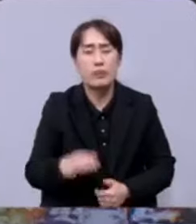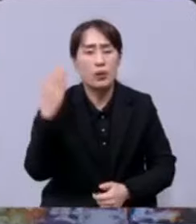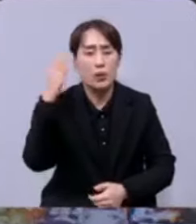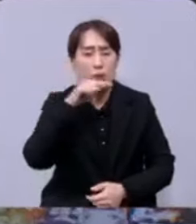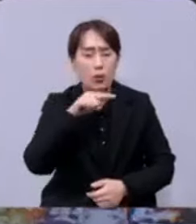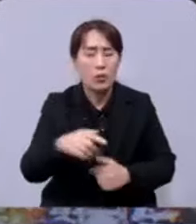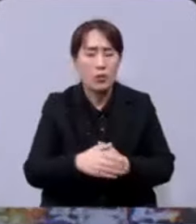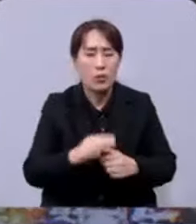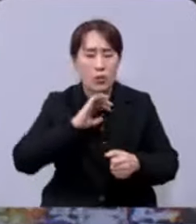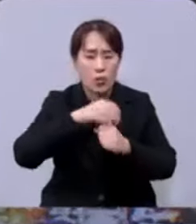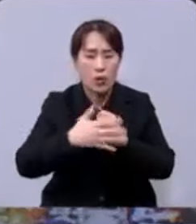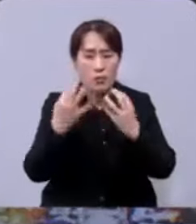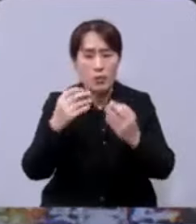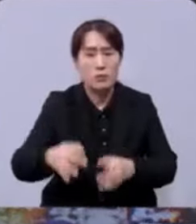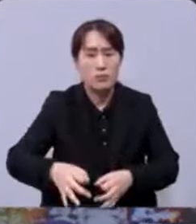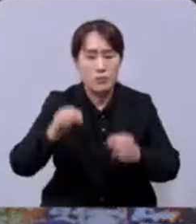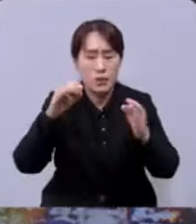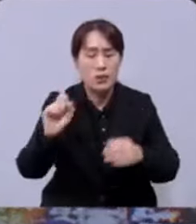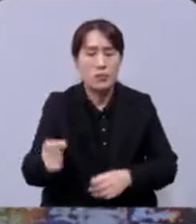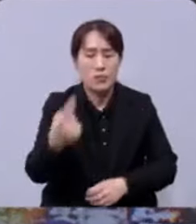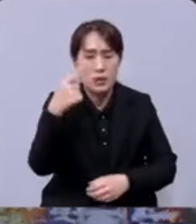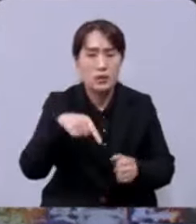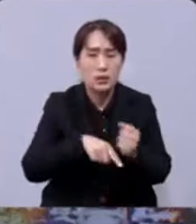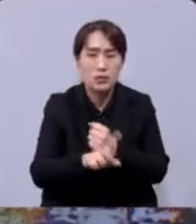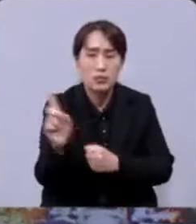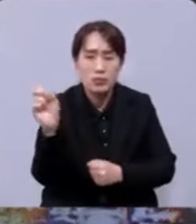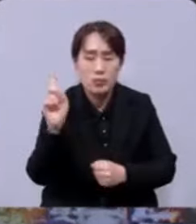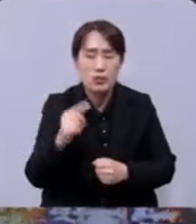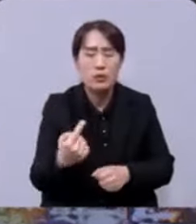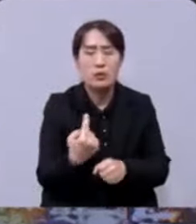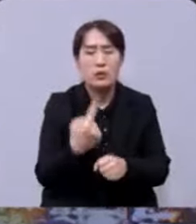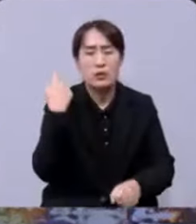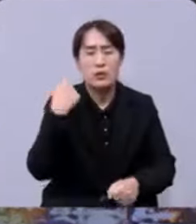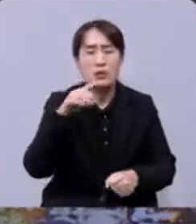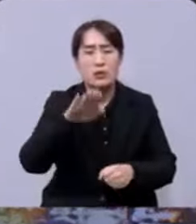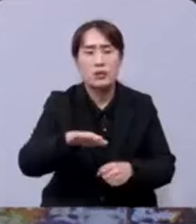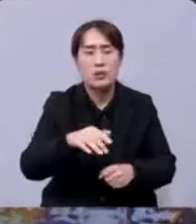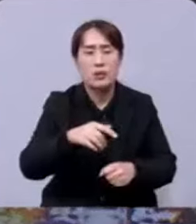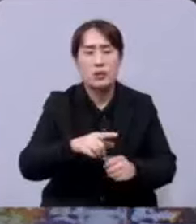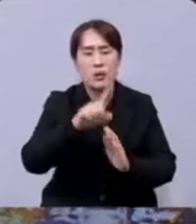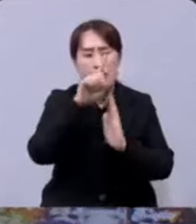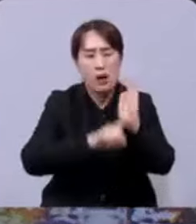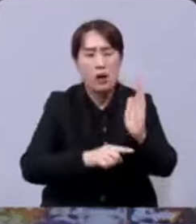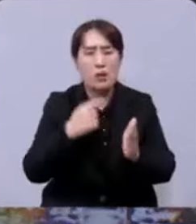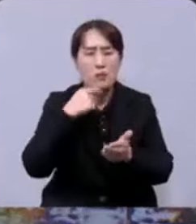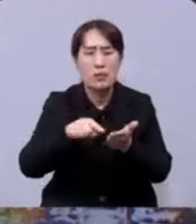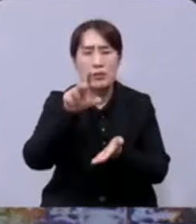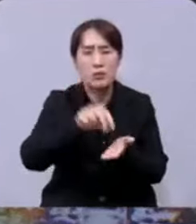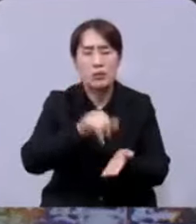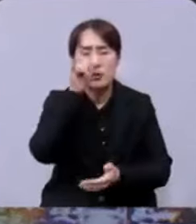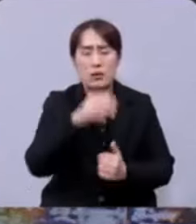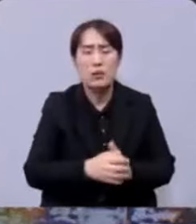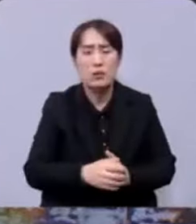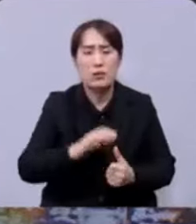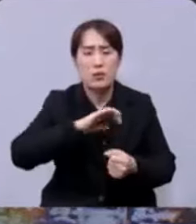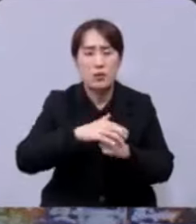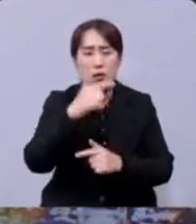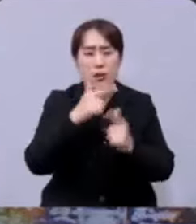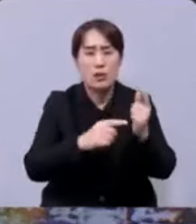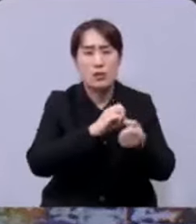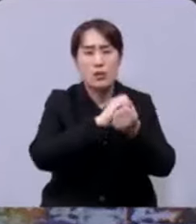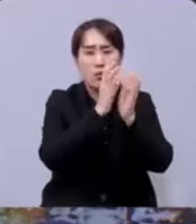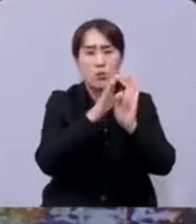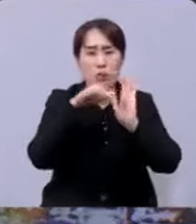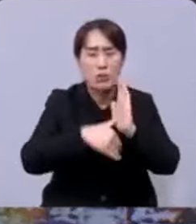최근 과일값이 크게 오른 주원인 가운데 하나로 지난해 맘대 저은 피해가 꼽힙니다이 과일나무에 꽃이